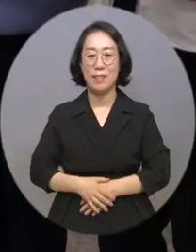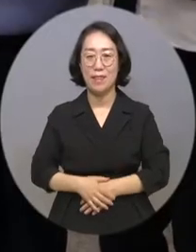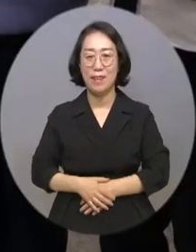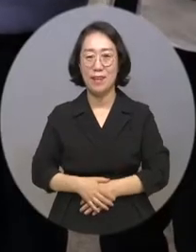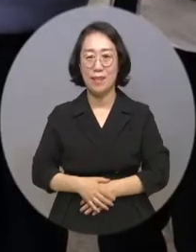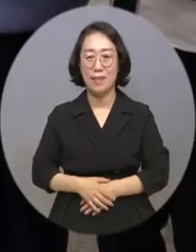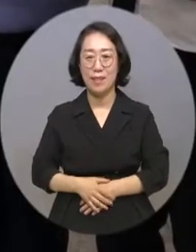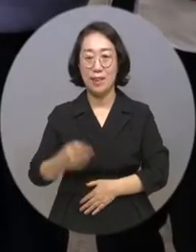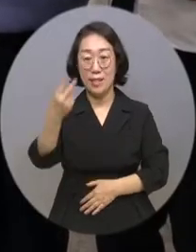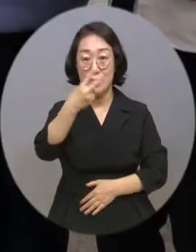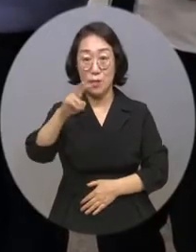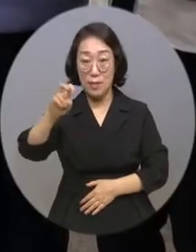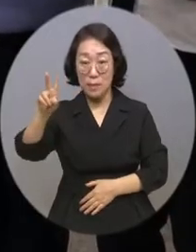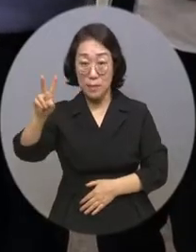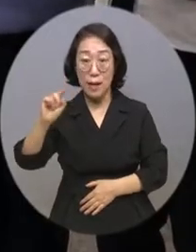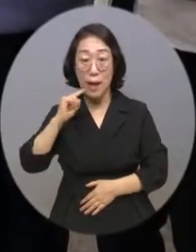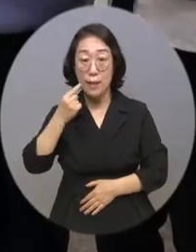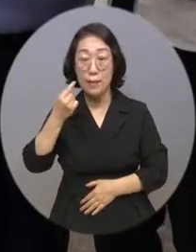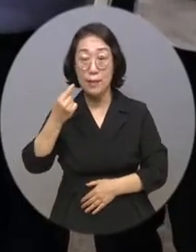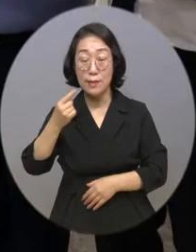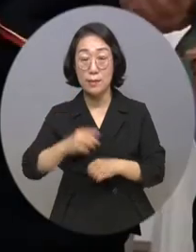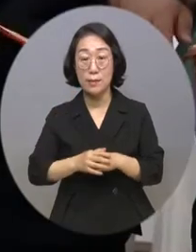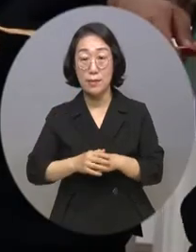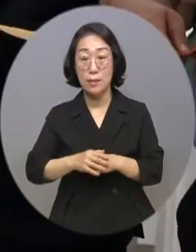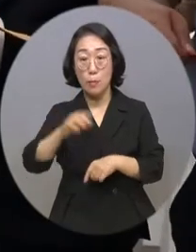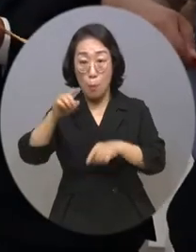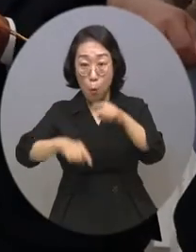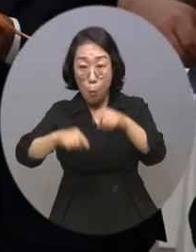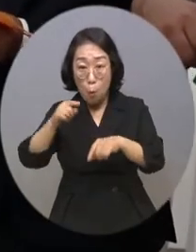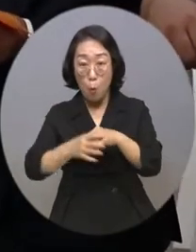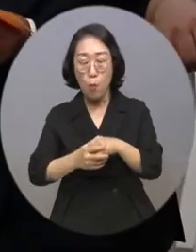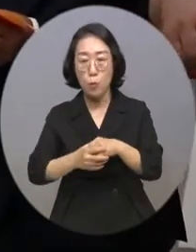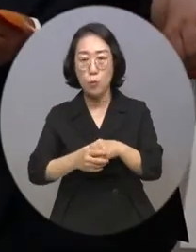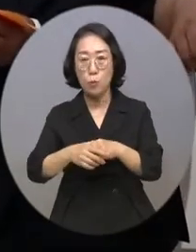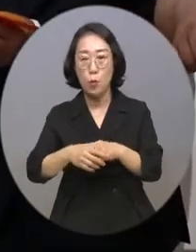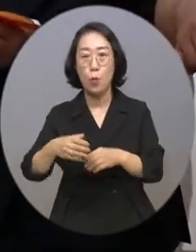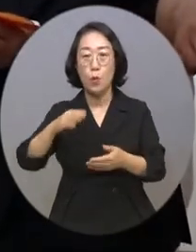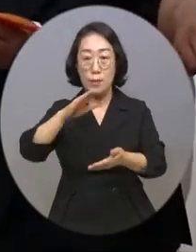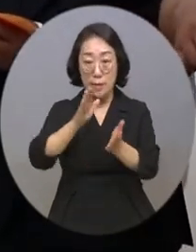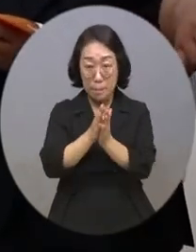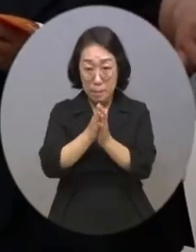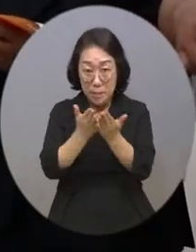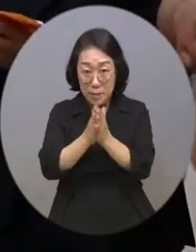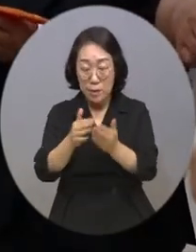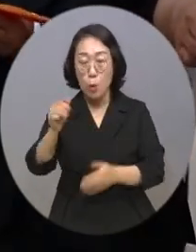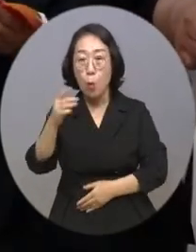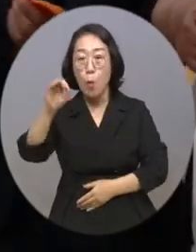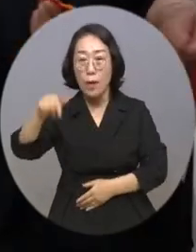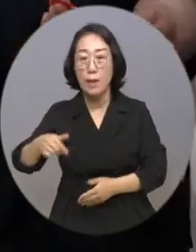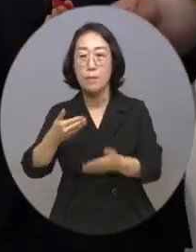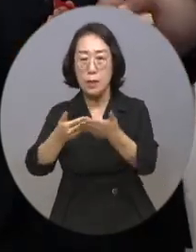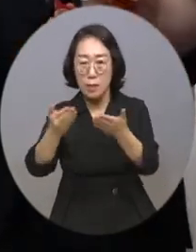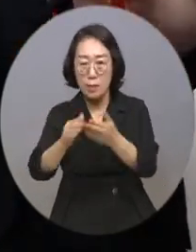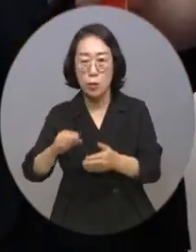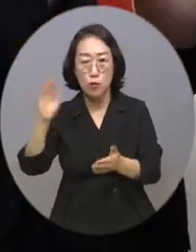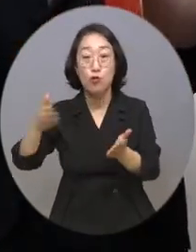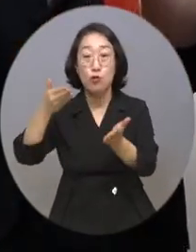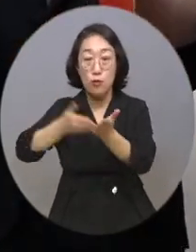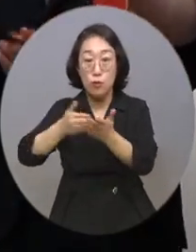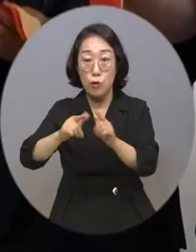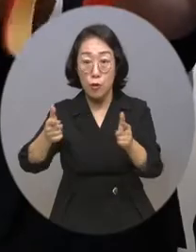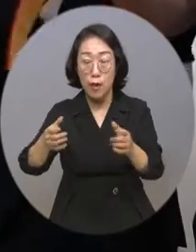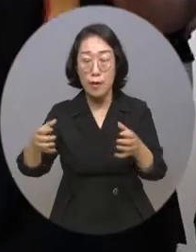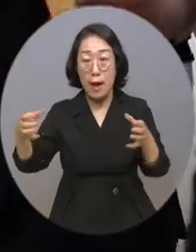목포 2022 운영위원회가 주최하고 아트 매거진 홍익미술 아트뉴스 온라인이